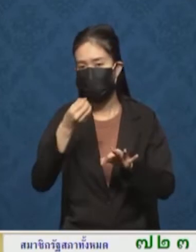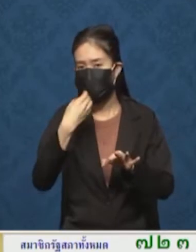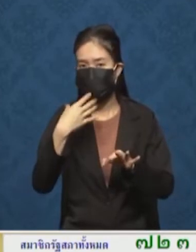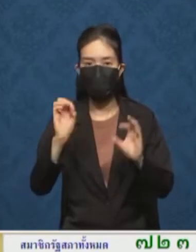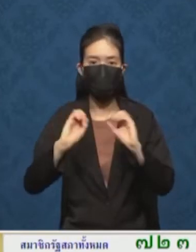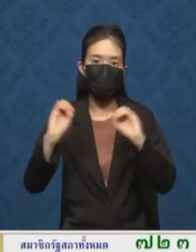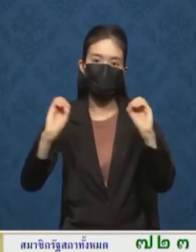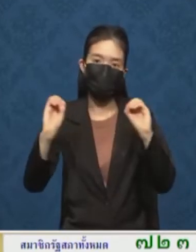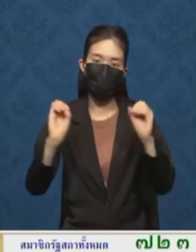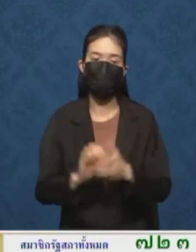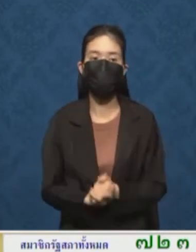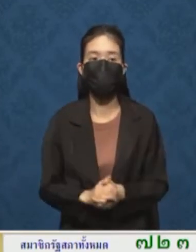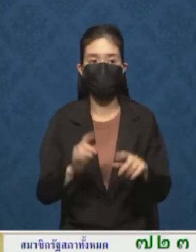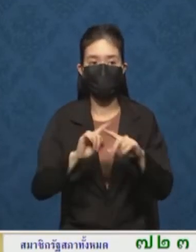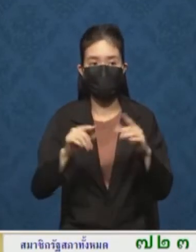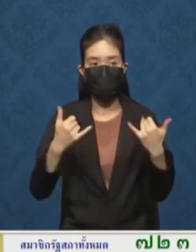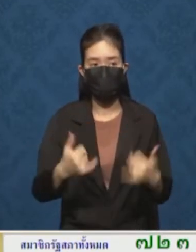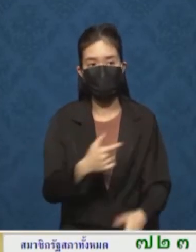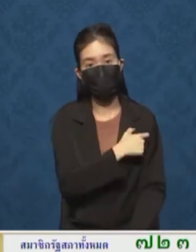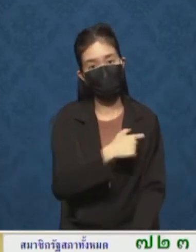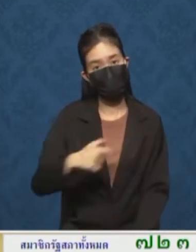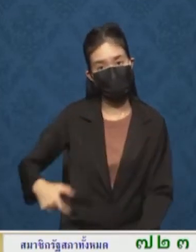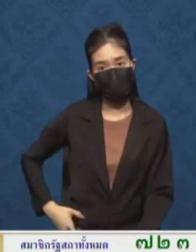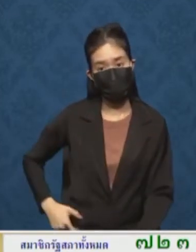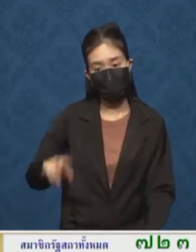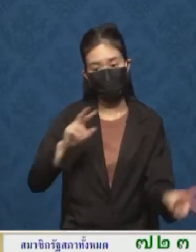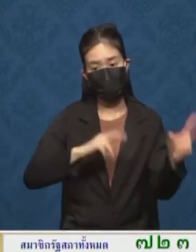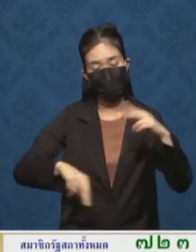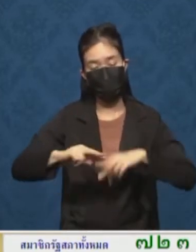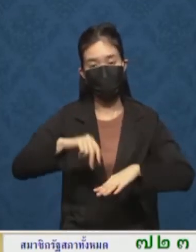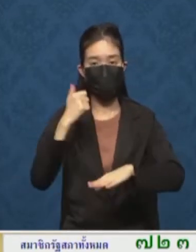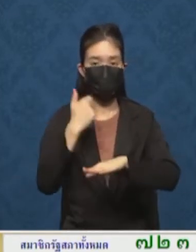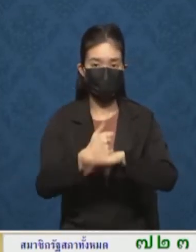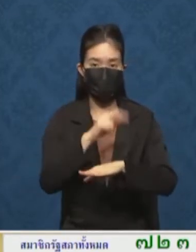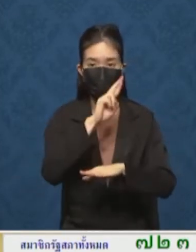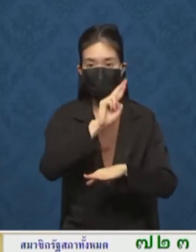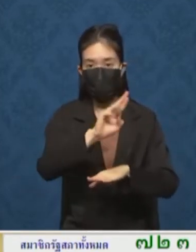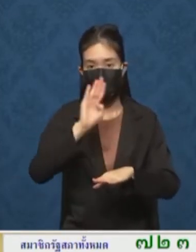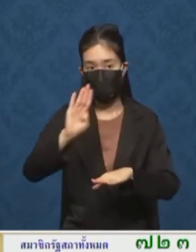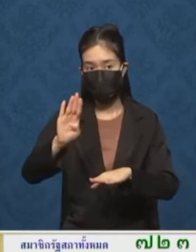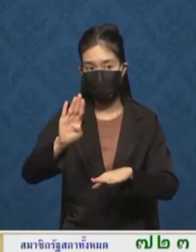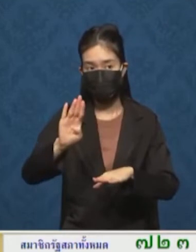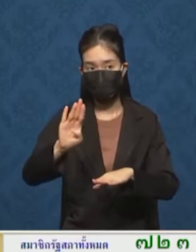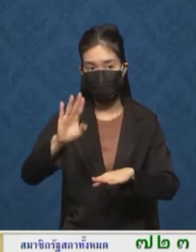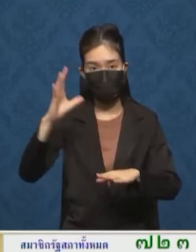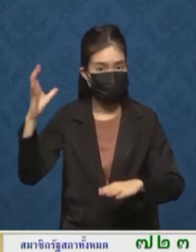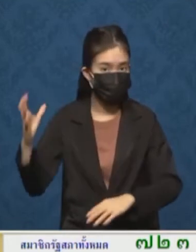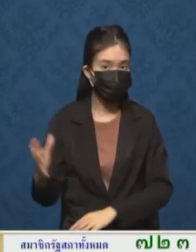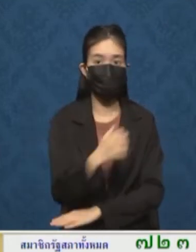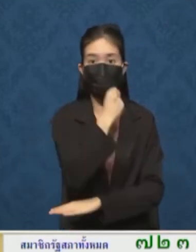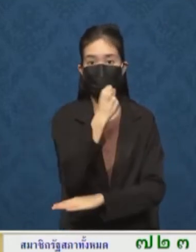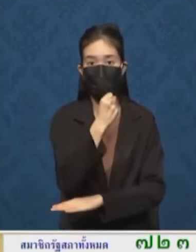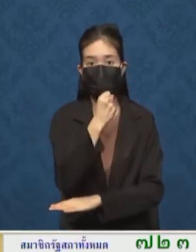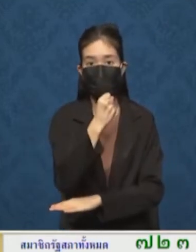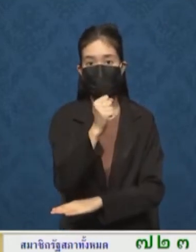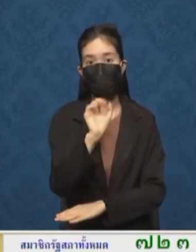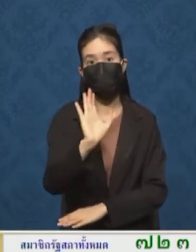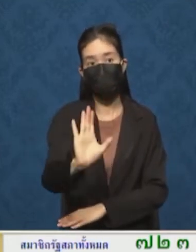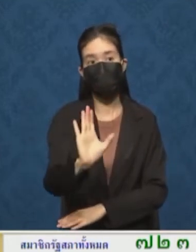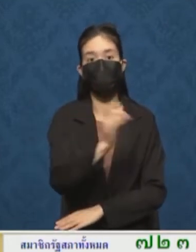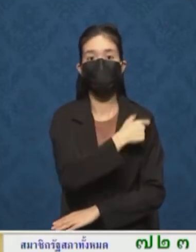สถาบันพระมากษั์ในสมมุยในสถาบนที่มีอำนาสิทธเด็ขาดอำนาจมาจากเทวะองคการ